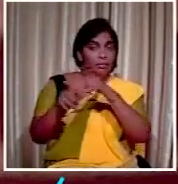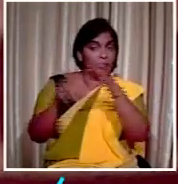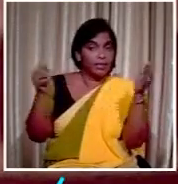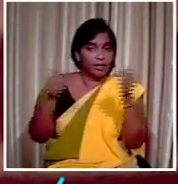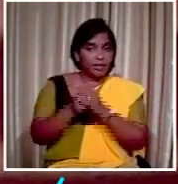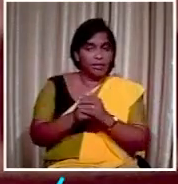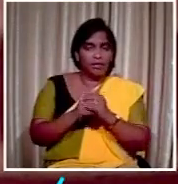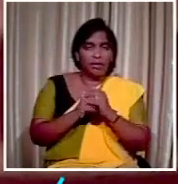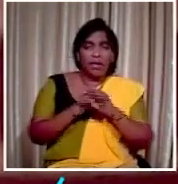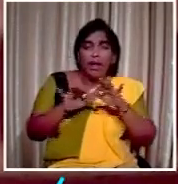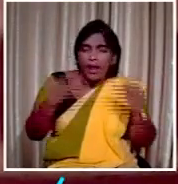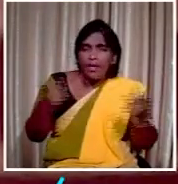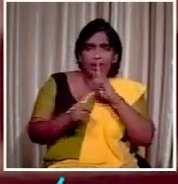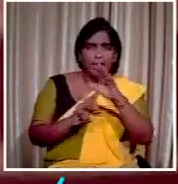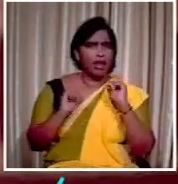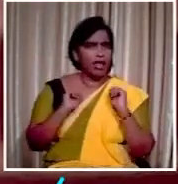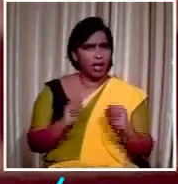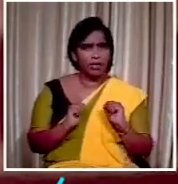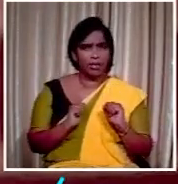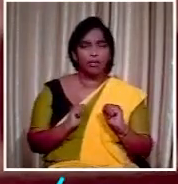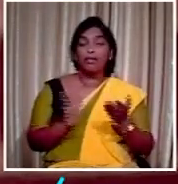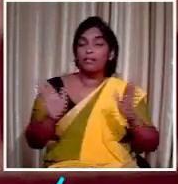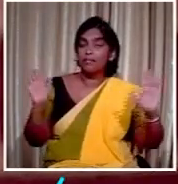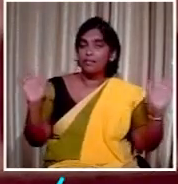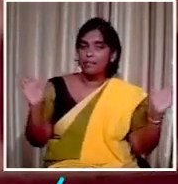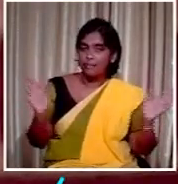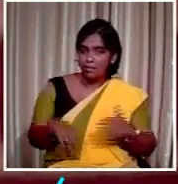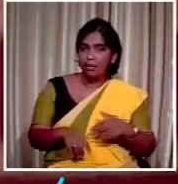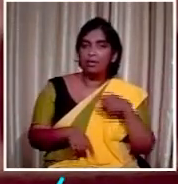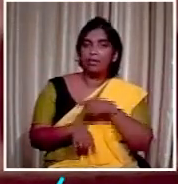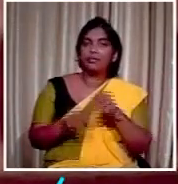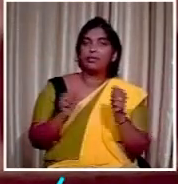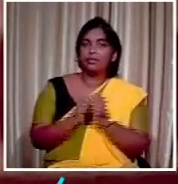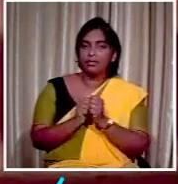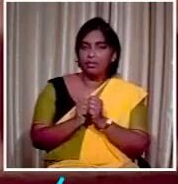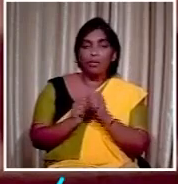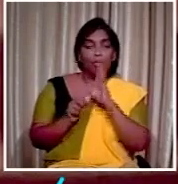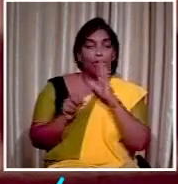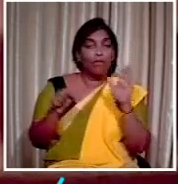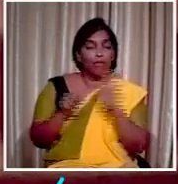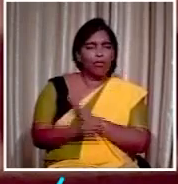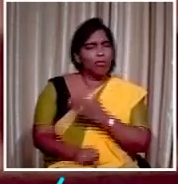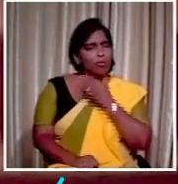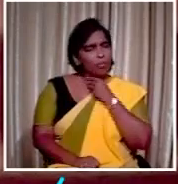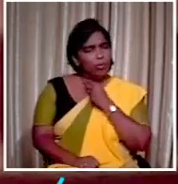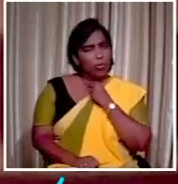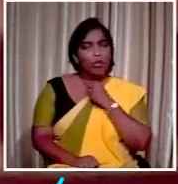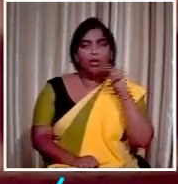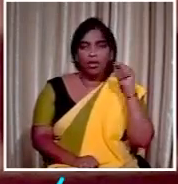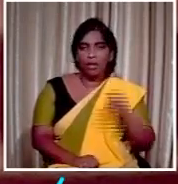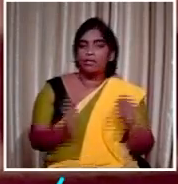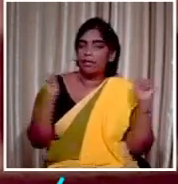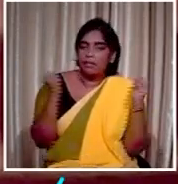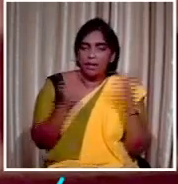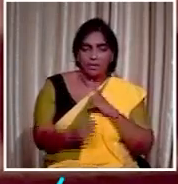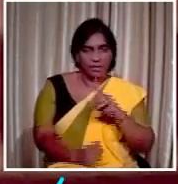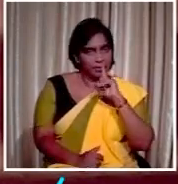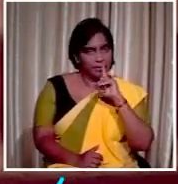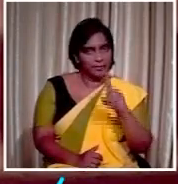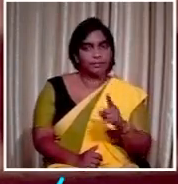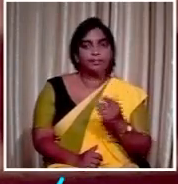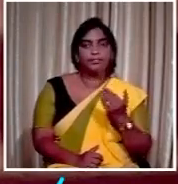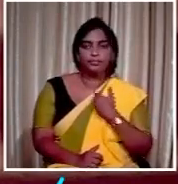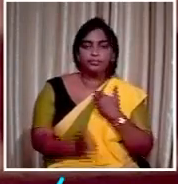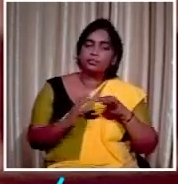යමක් නැහැ කියන්නේ කොහොමද තවමත් මේ වෙන්නේ සම්පූර්ණ ප්‍රෝඩාවක් අපි අද බය නැතුව කියනවා අපි